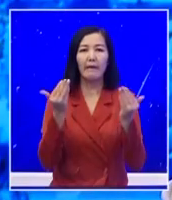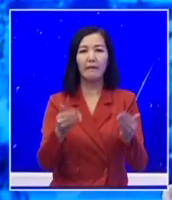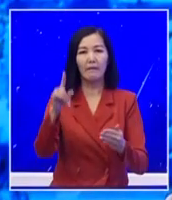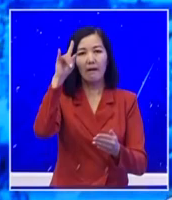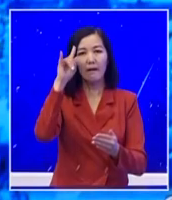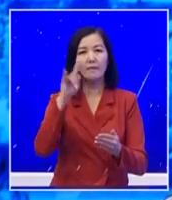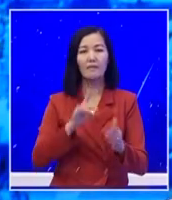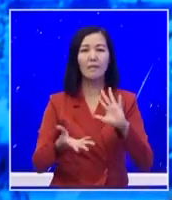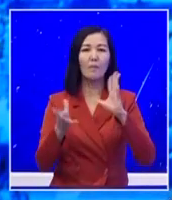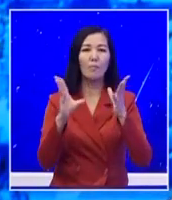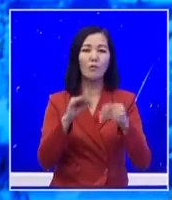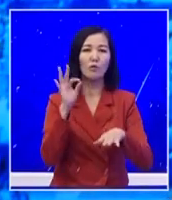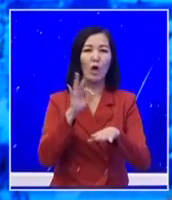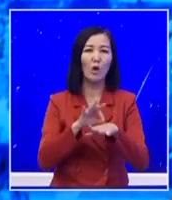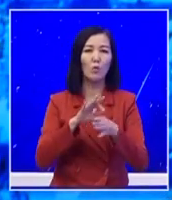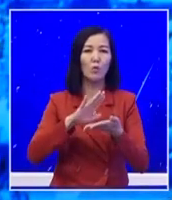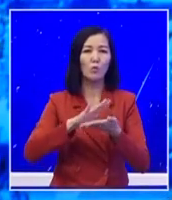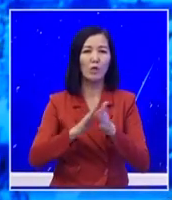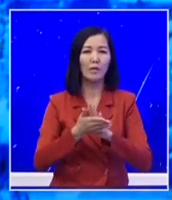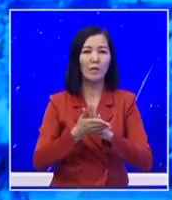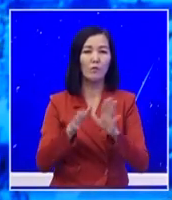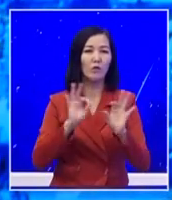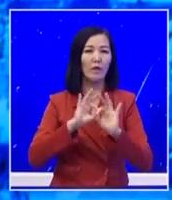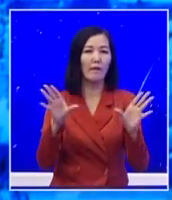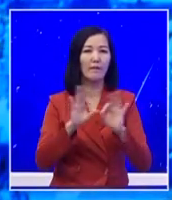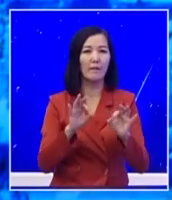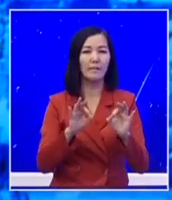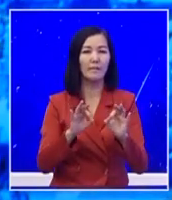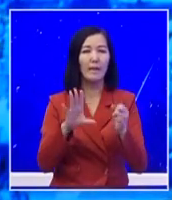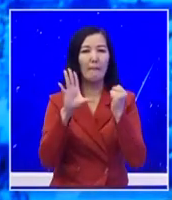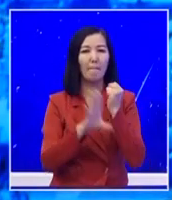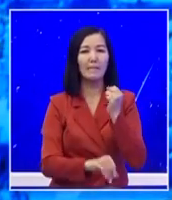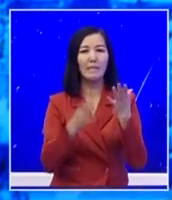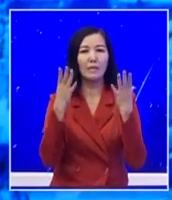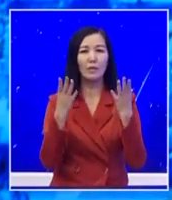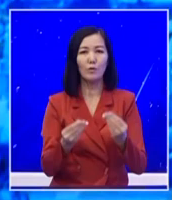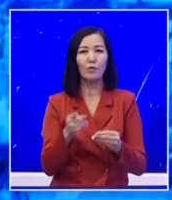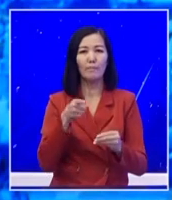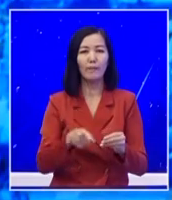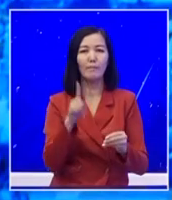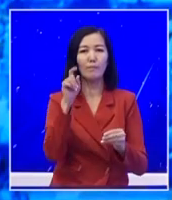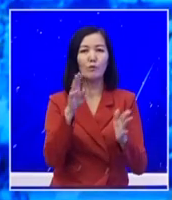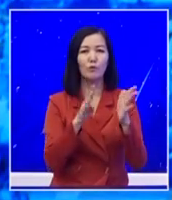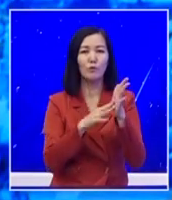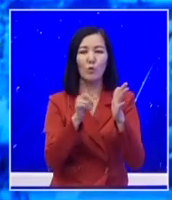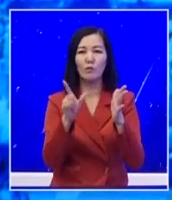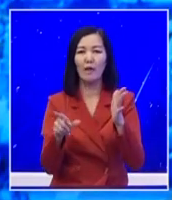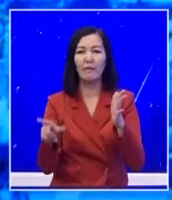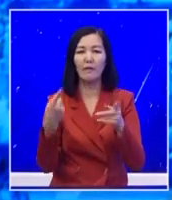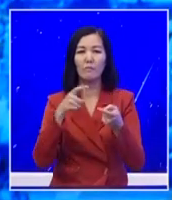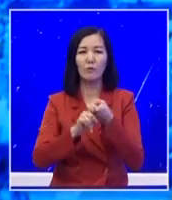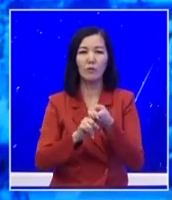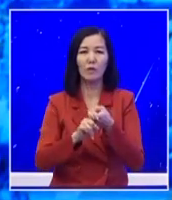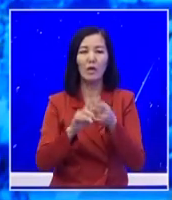Енді елдегі эпидемиологиялық жағдайды бір шолып шықсақ, соңғы тәулікте індет құрығына тағы 1109 адам түсті. Бұл